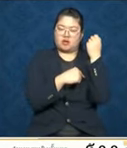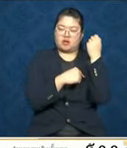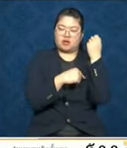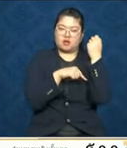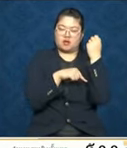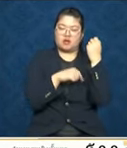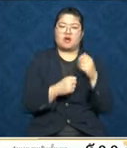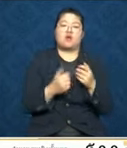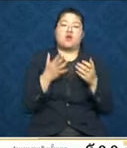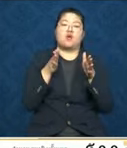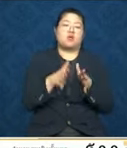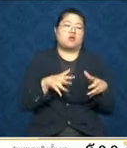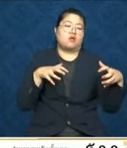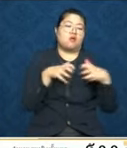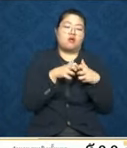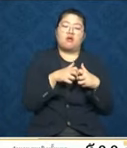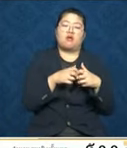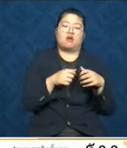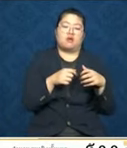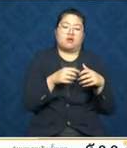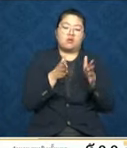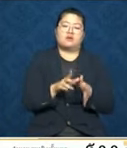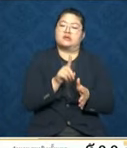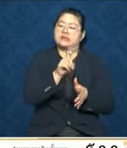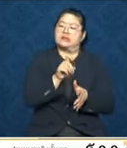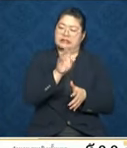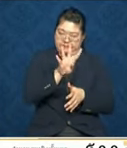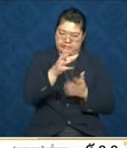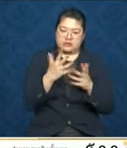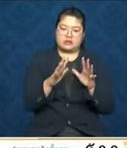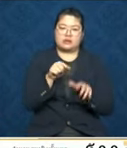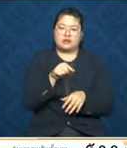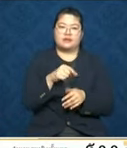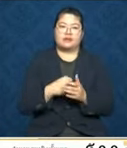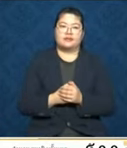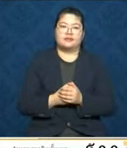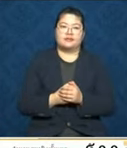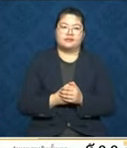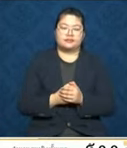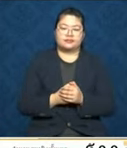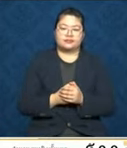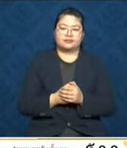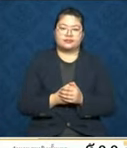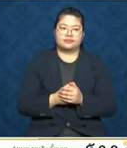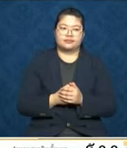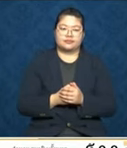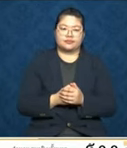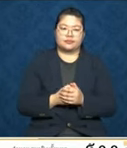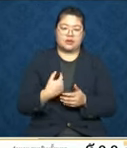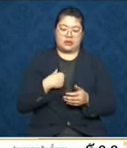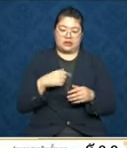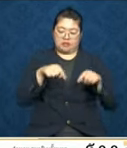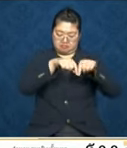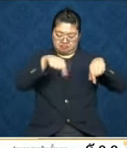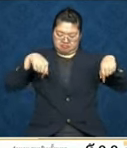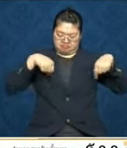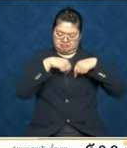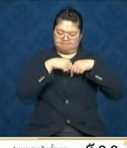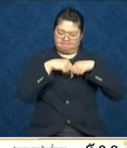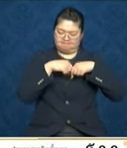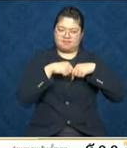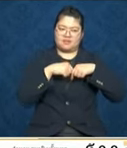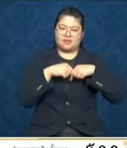านประธานมีคนเสียชีวิตมา4ศพแล้วครับแต่คือผมอยากจะบอกท่านประธานก่อนนะครับว่าจริงๆแล้วในเขตทวีวัฒนาเราเป็นพื้นที่สีเขียวครับมันไม่ควรจะมีบ